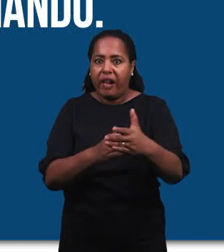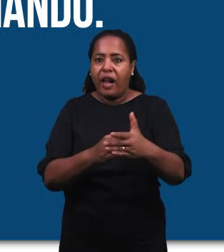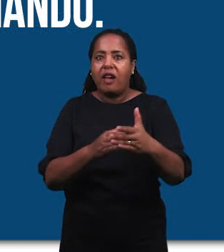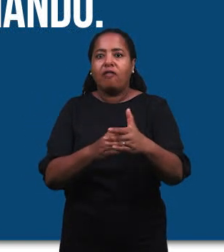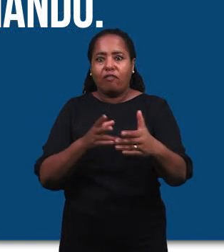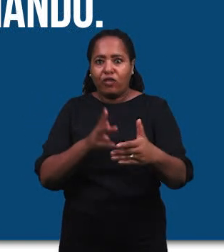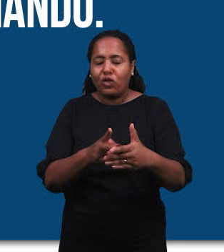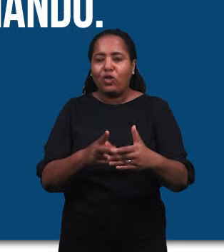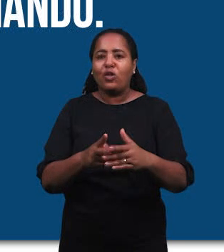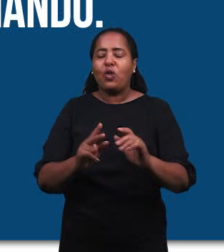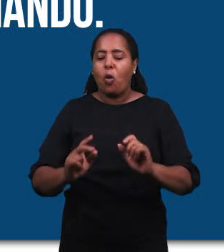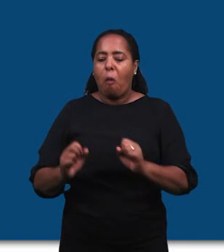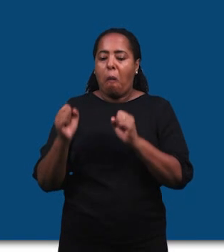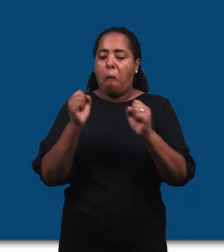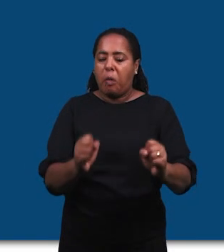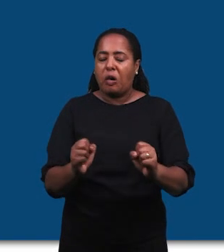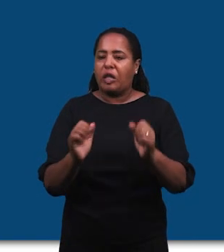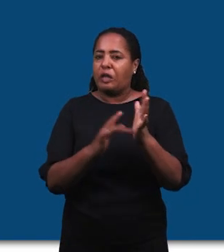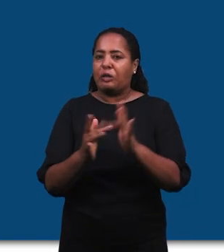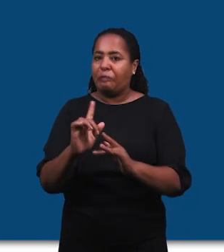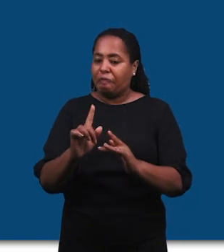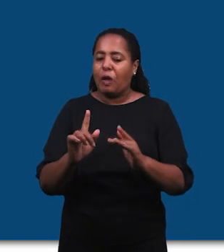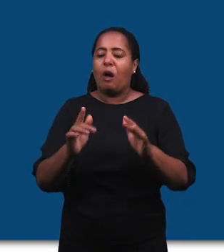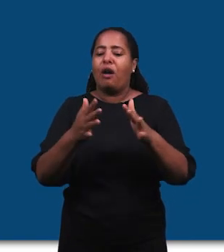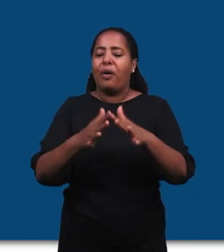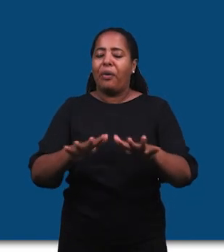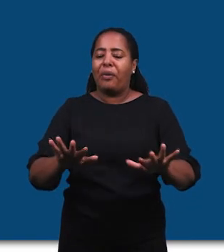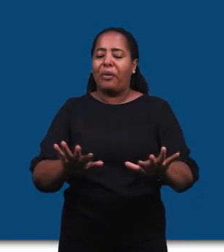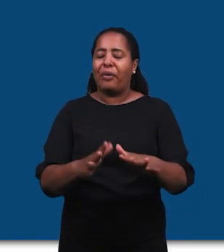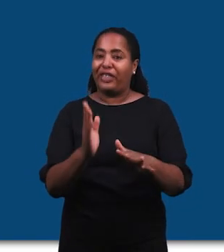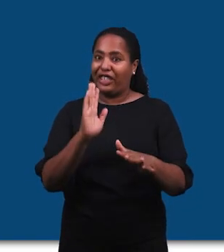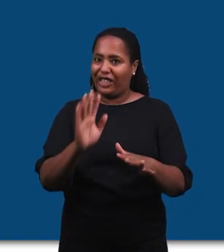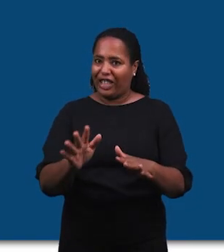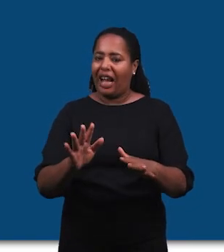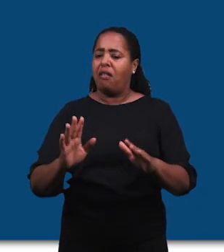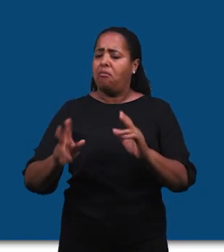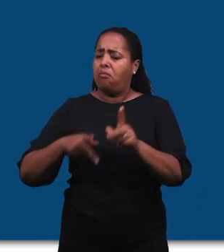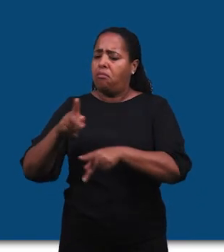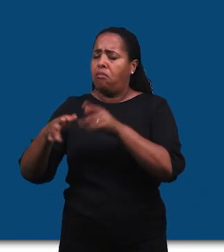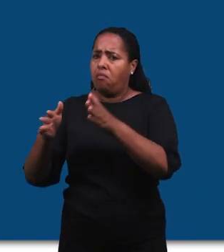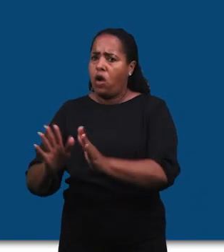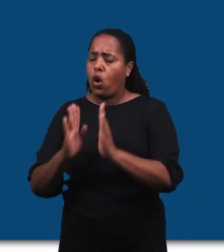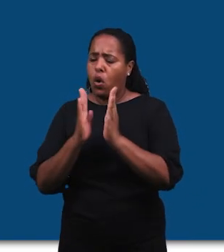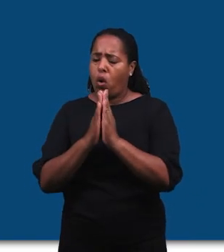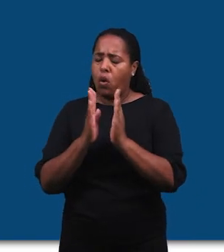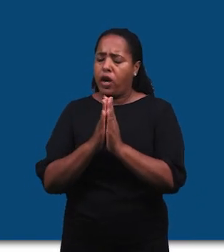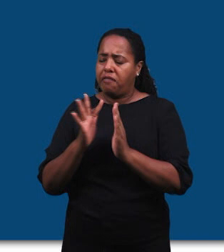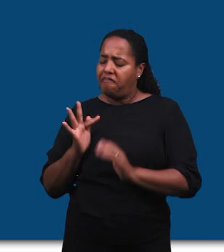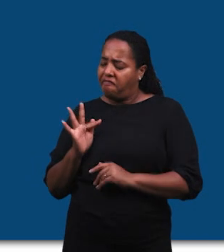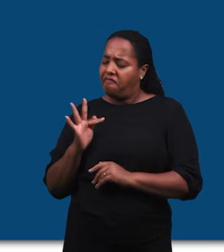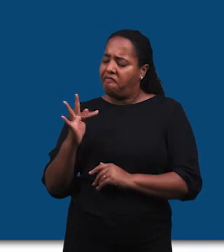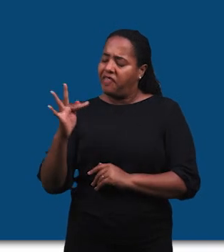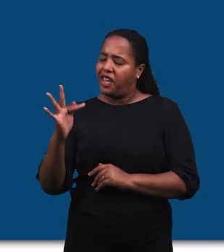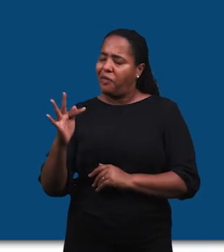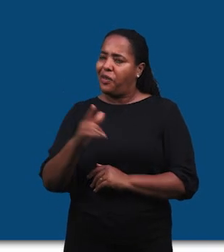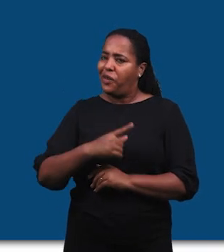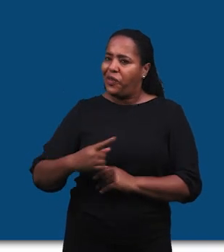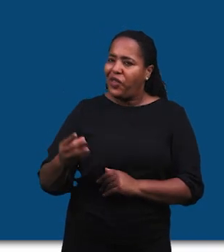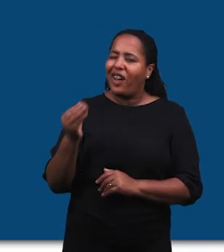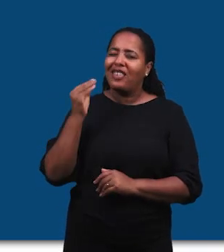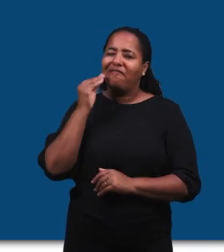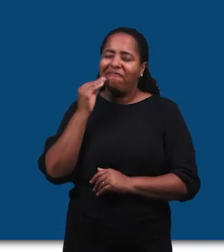противостоять силе Иисуса. Она уже успокаивается. Церковь исполняет свою функцию в